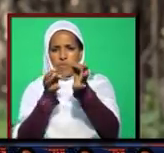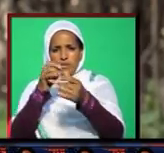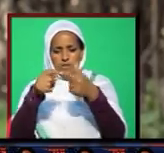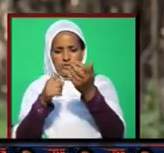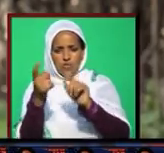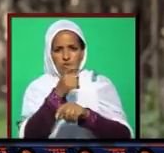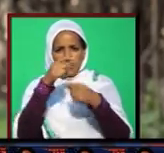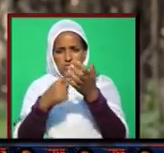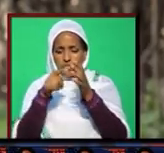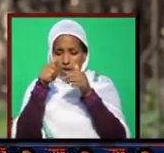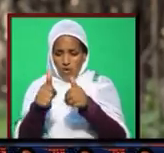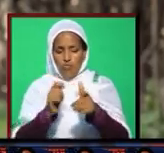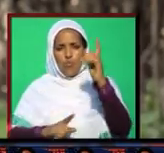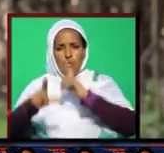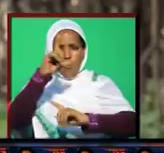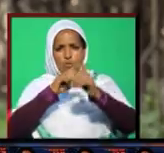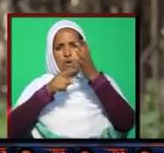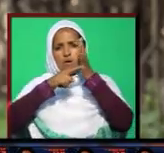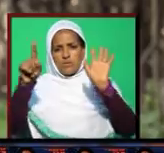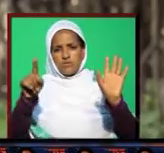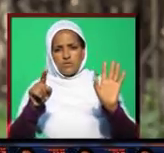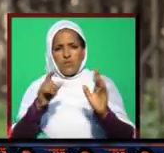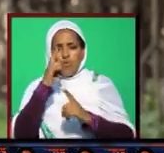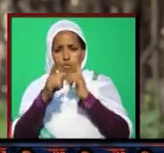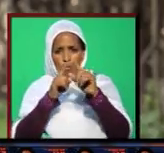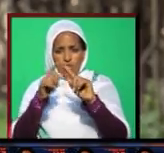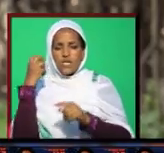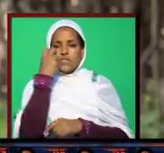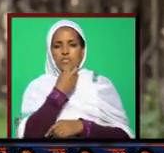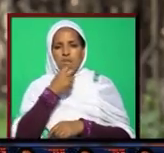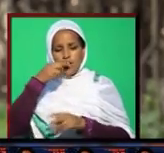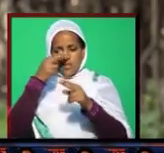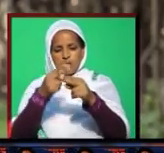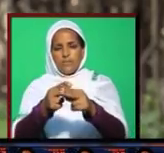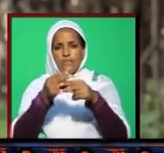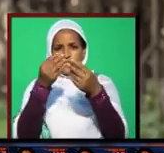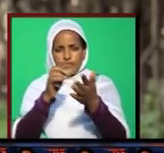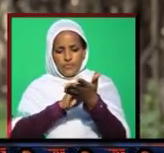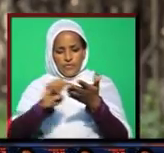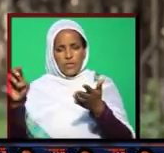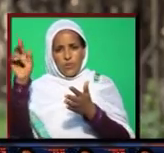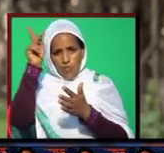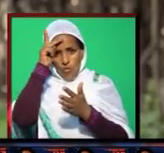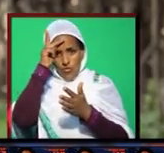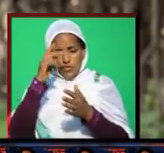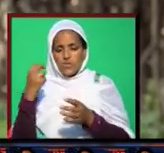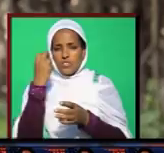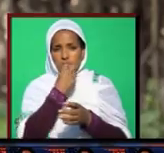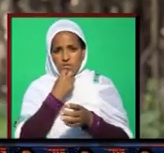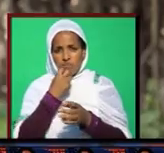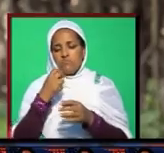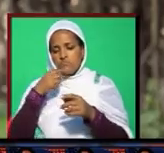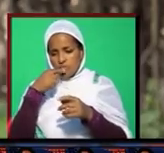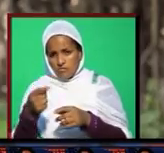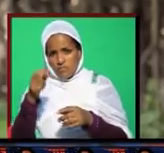ቋንቋን መግለጽ ስለሆነ ስለዚህ ያንን ቋንቋ ገልጾላቸዋል። ቋንቋውን ግን መጽሐፍ ቅዱስ ልሳን በማለት ይገልጿል። ቅዱስ ጳውሎስ እየገለጸው ያለ